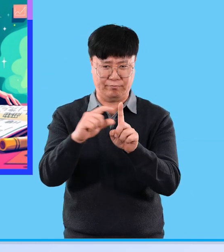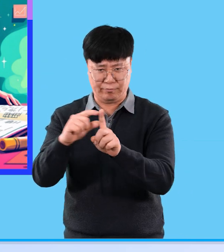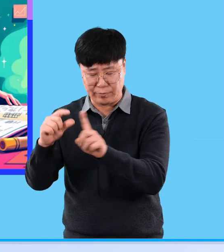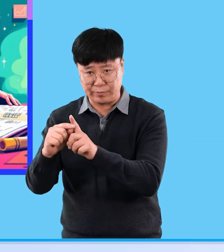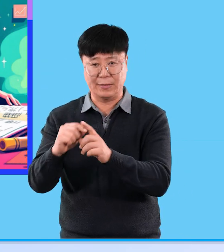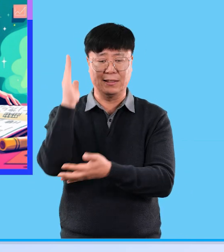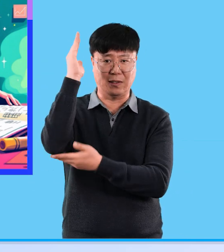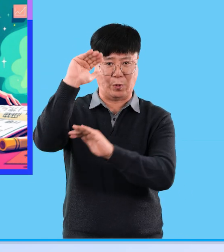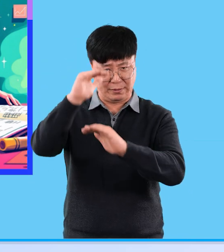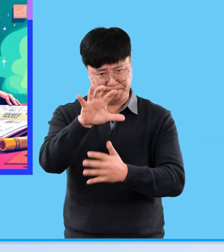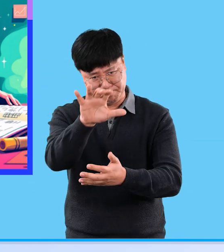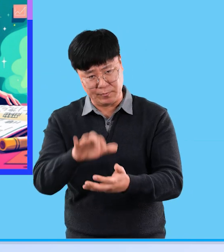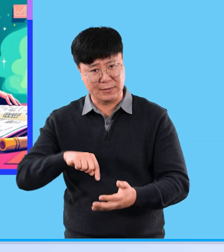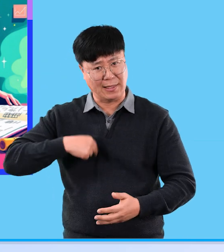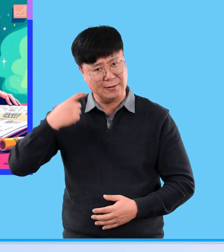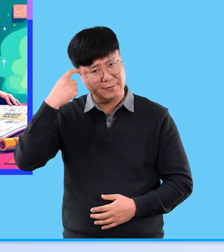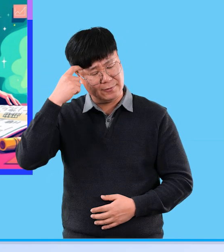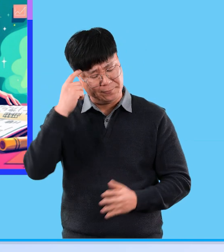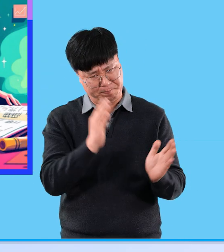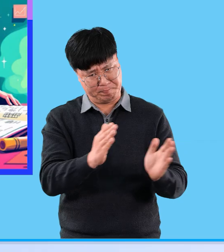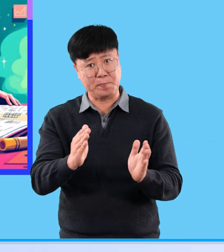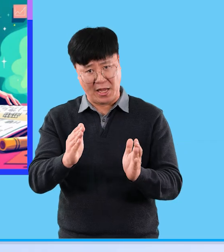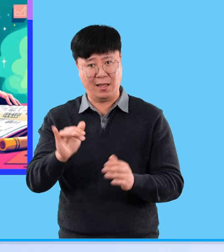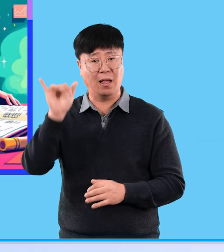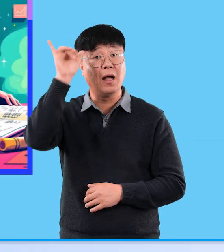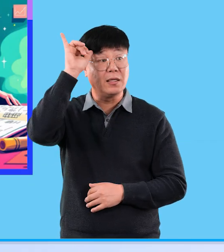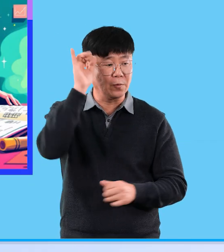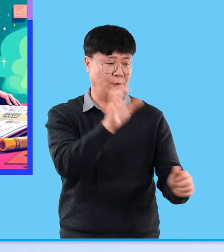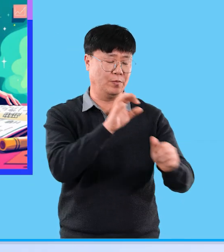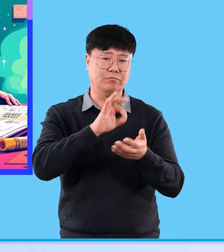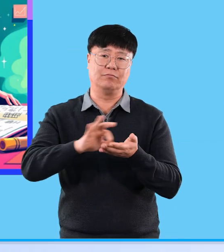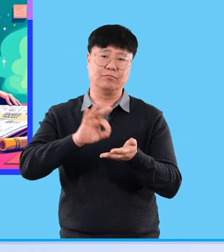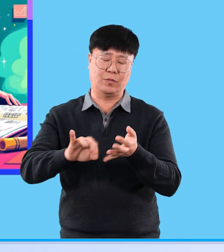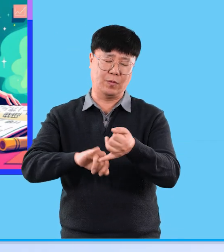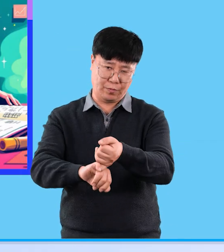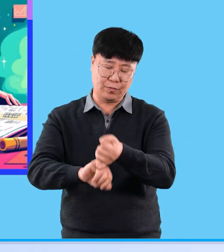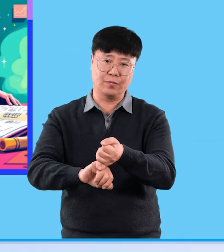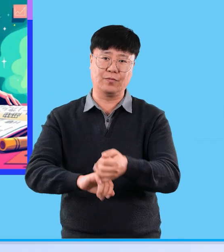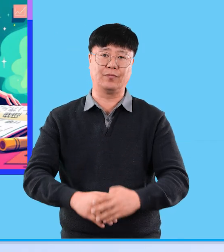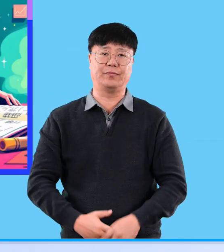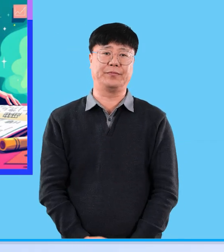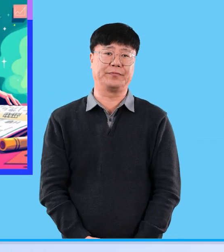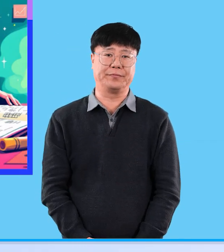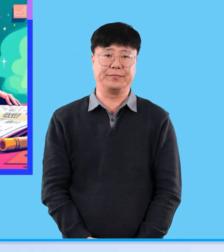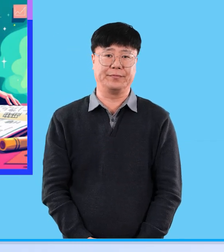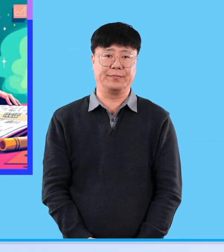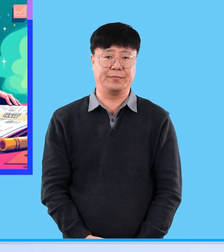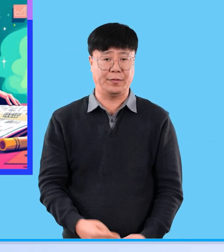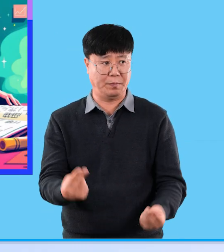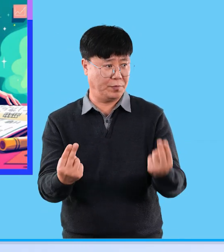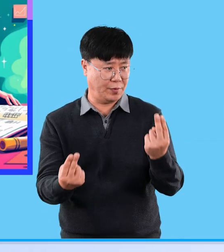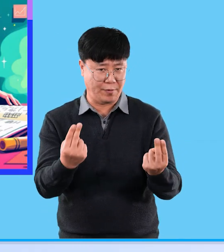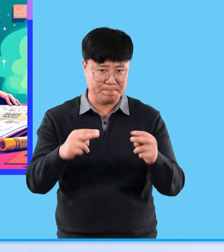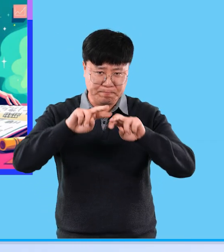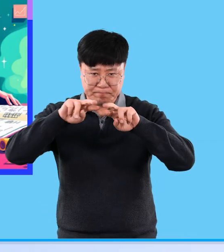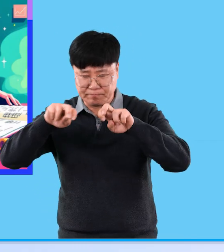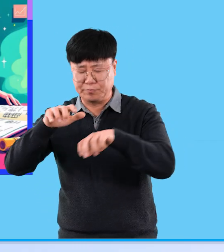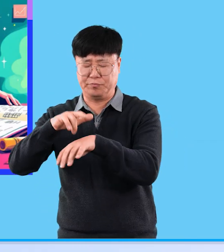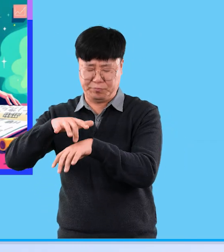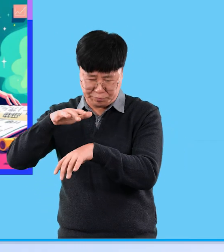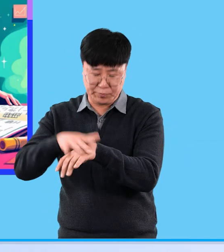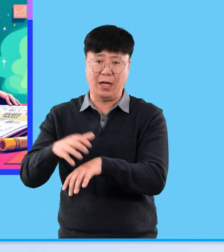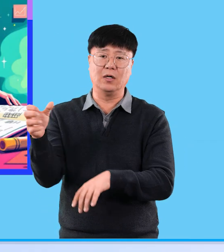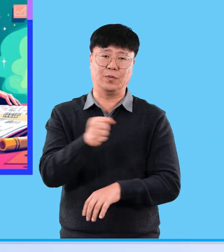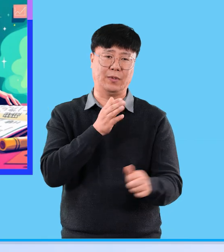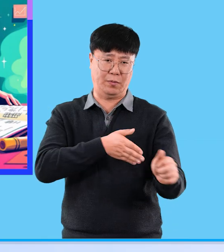키워드, 스토리보드 등 본인의 생각을 정리한 후에 AI를 활용해야 합니다. 비교와 분석을